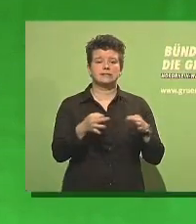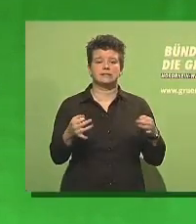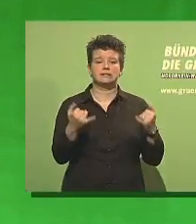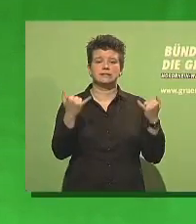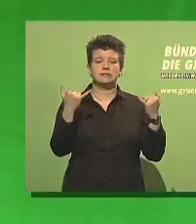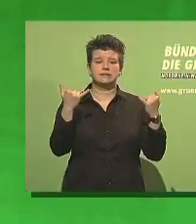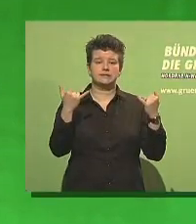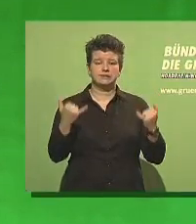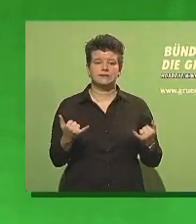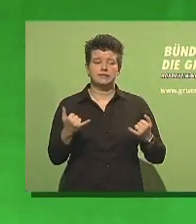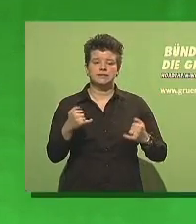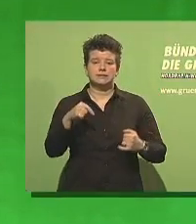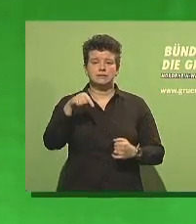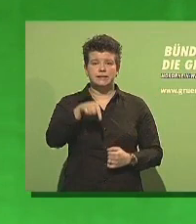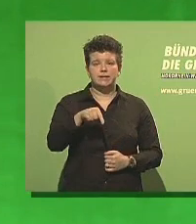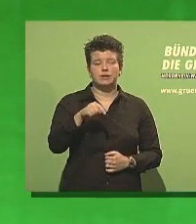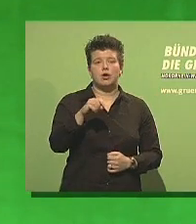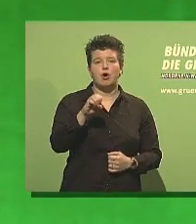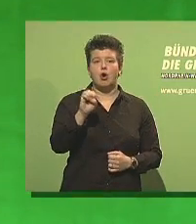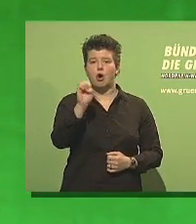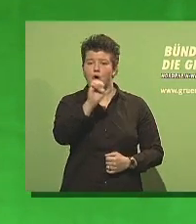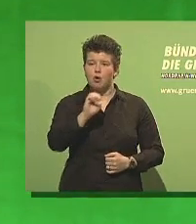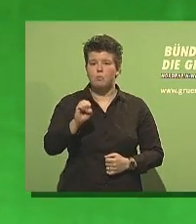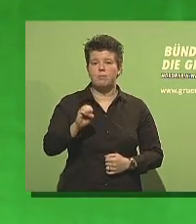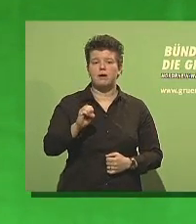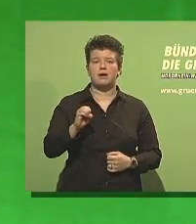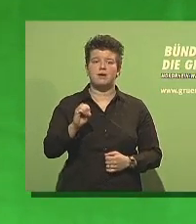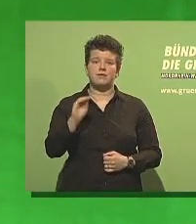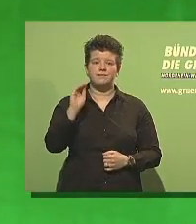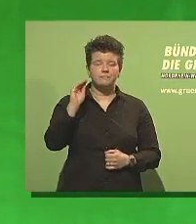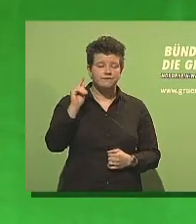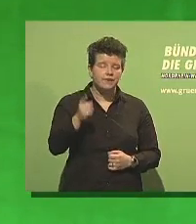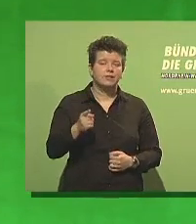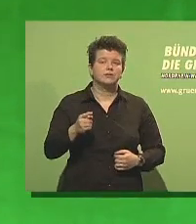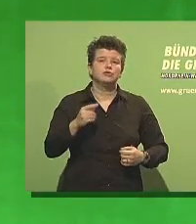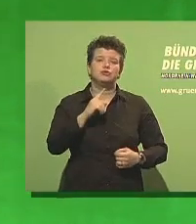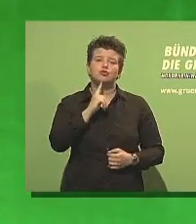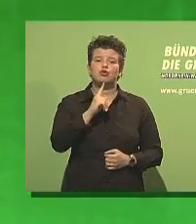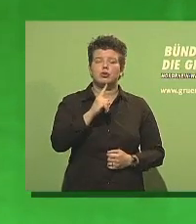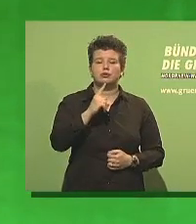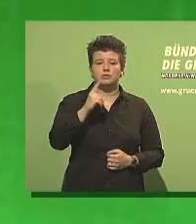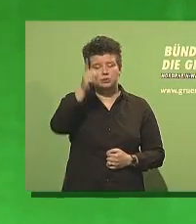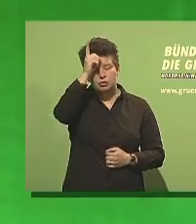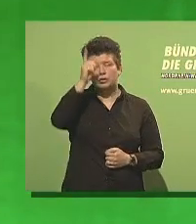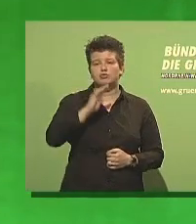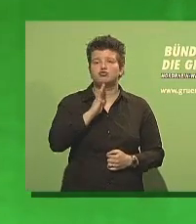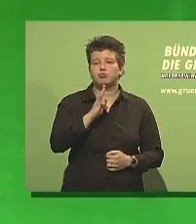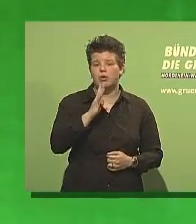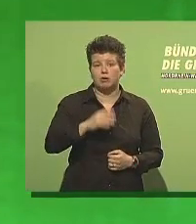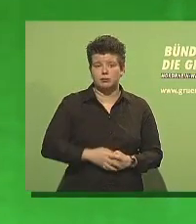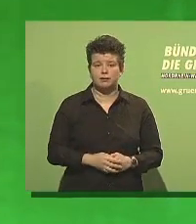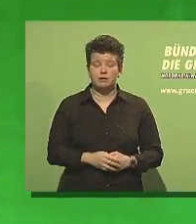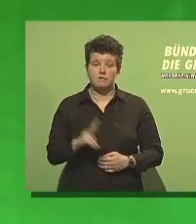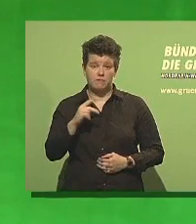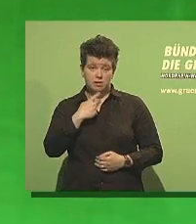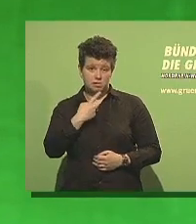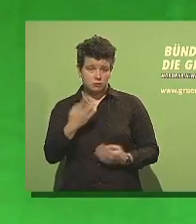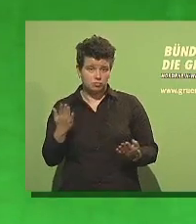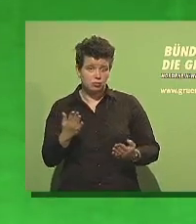wird in Europa wieder Deutsch gesprochen. Der Spruch stammt von Volker Kauder, dem Chef